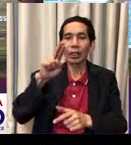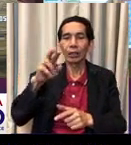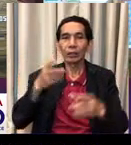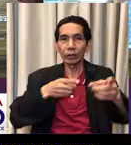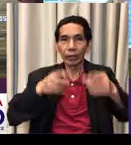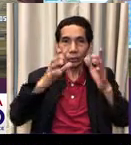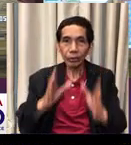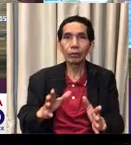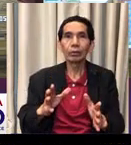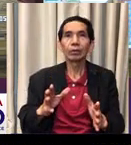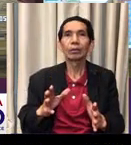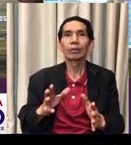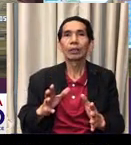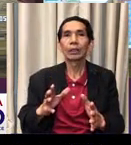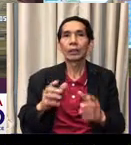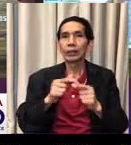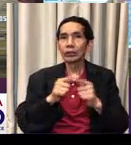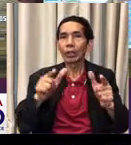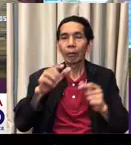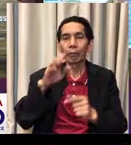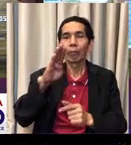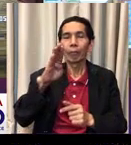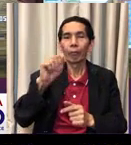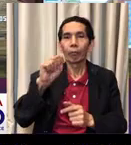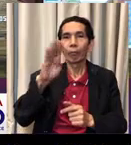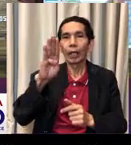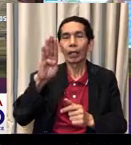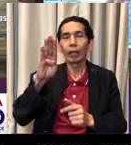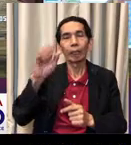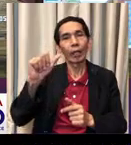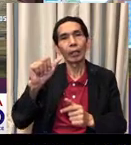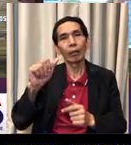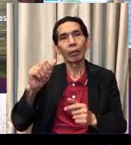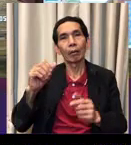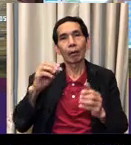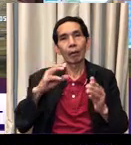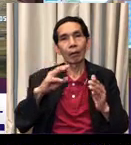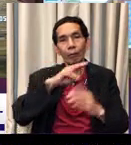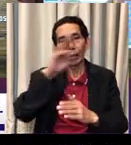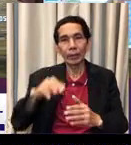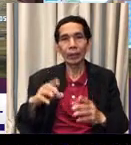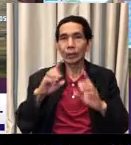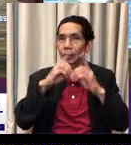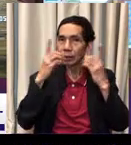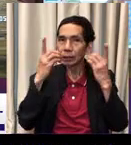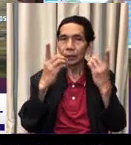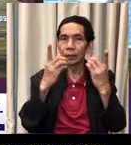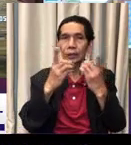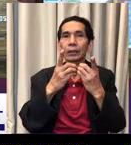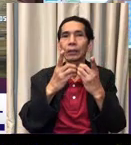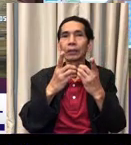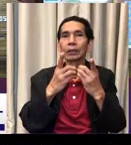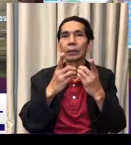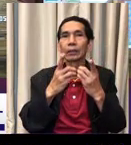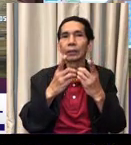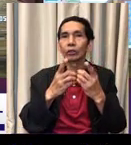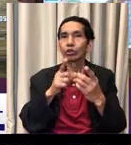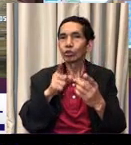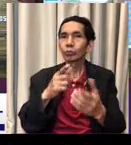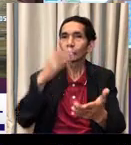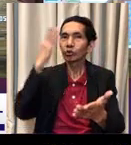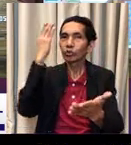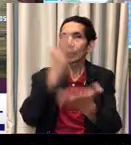to General Balba ng Manila Police District. Kaya, ito, titigilan nyo